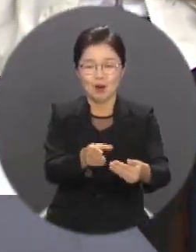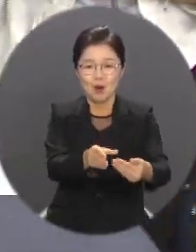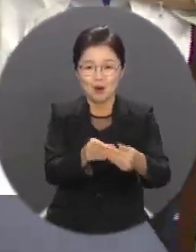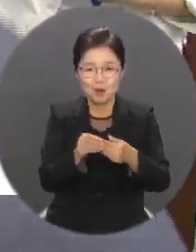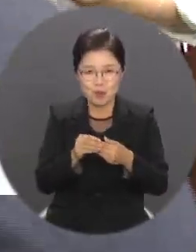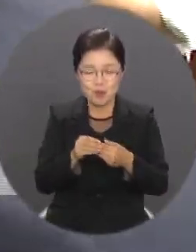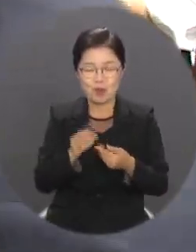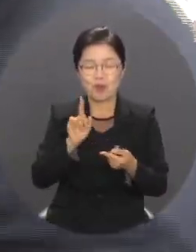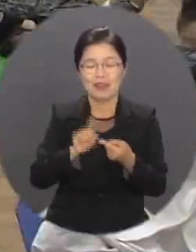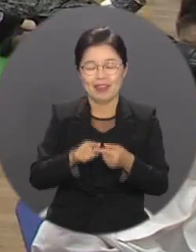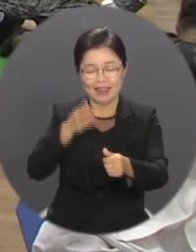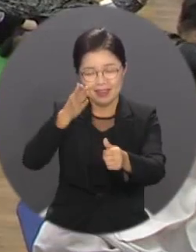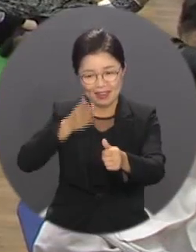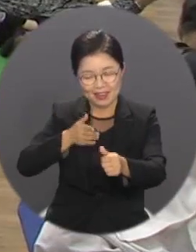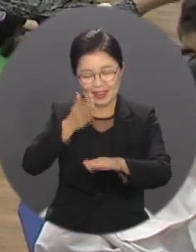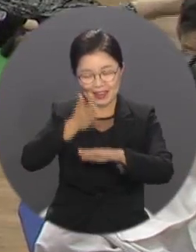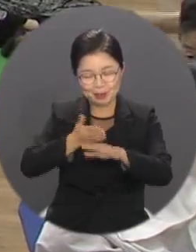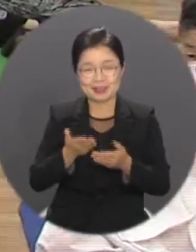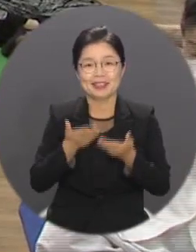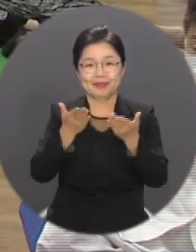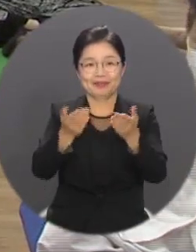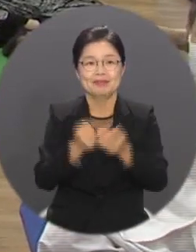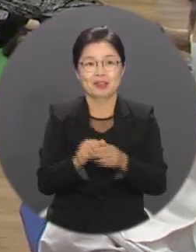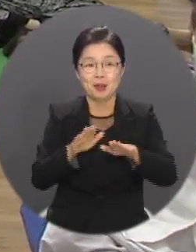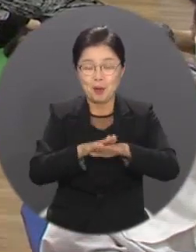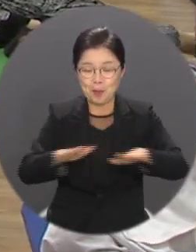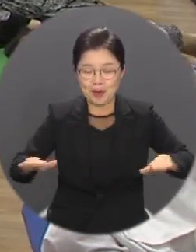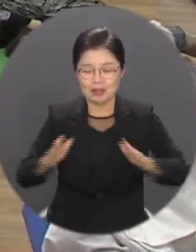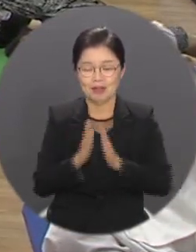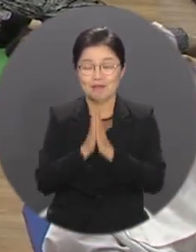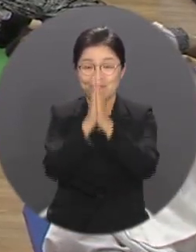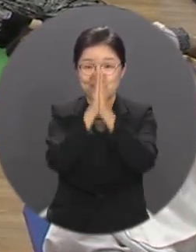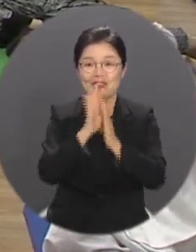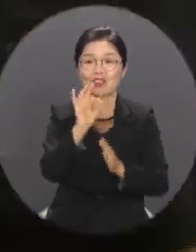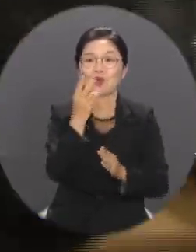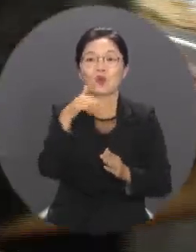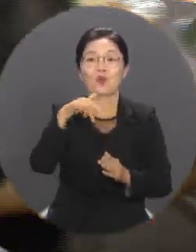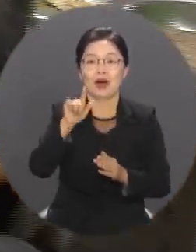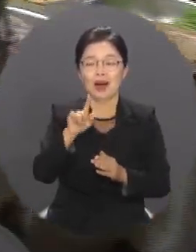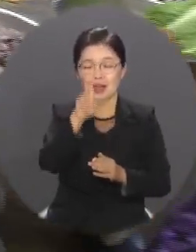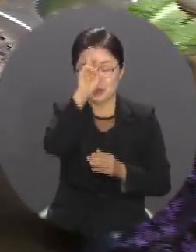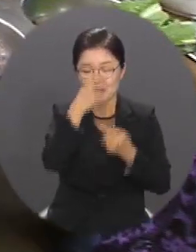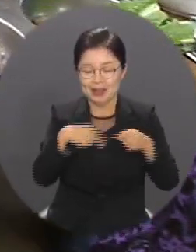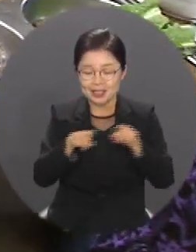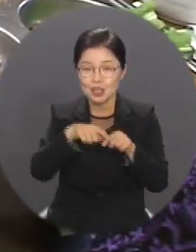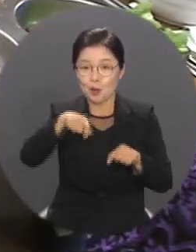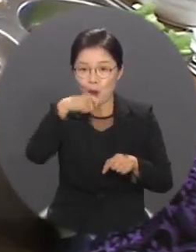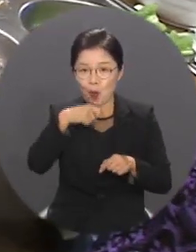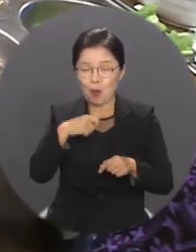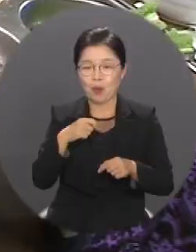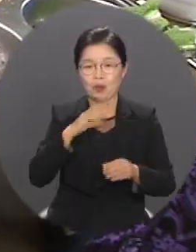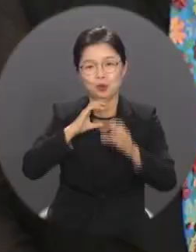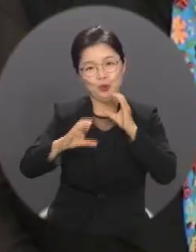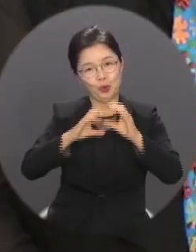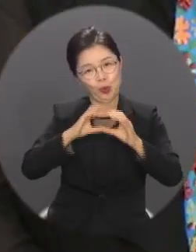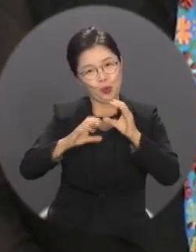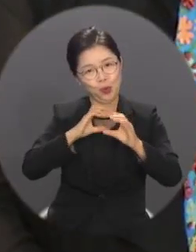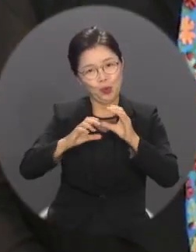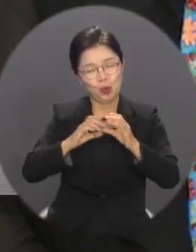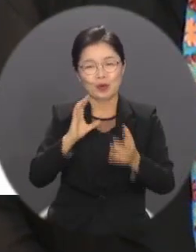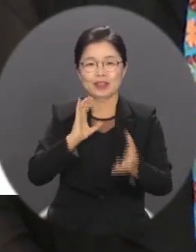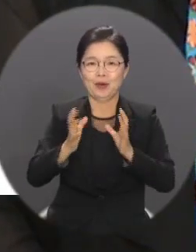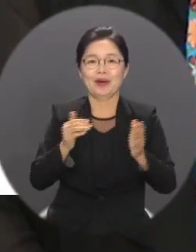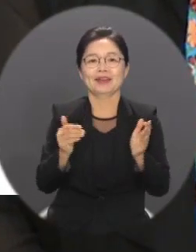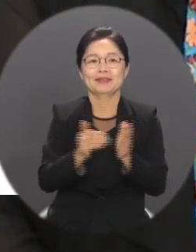한결 바닥에 매트를 깔고 요가를 하고 점심도 함께 먹는 등 소통의 시간이 이어졌습니다 오는